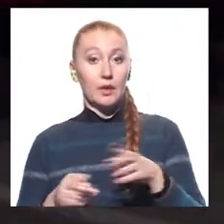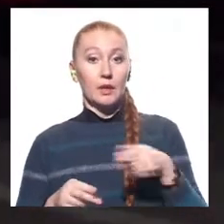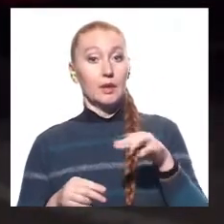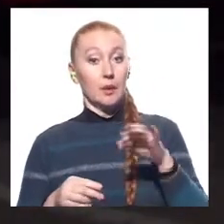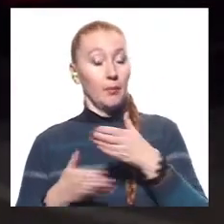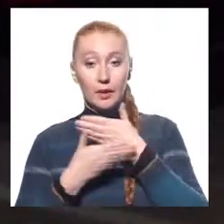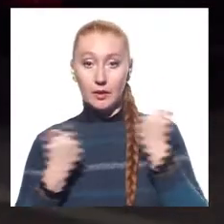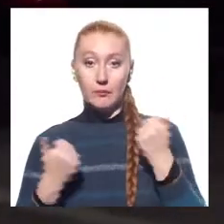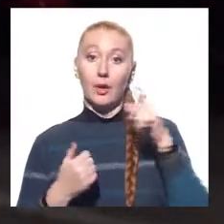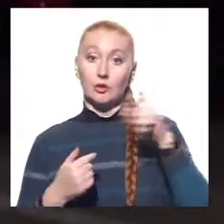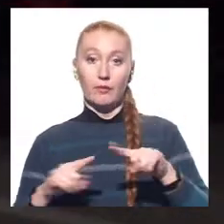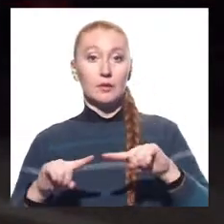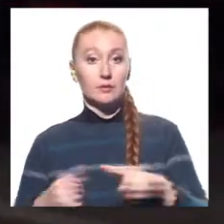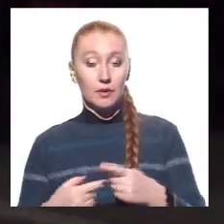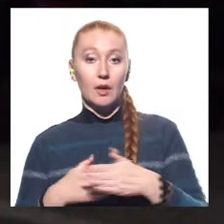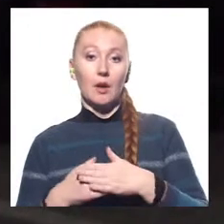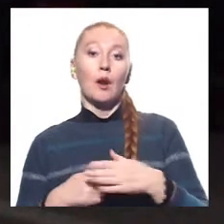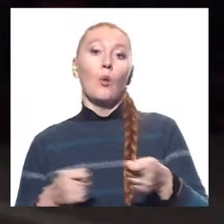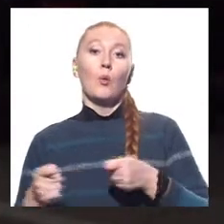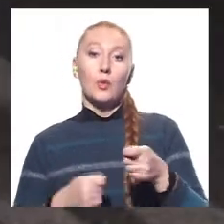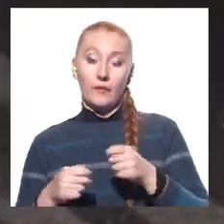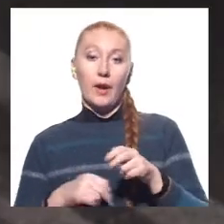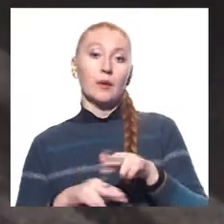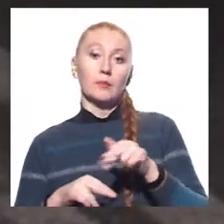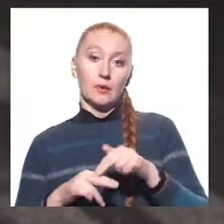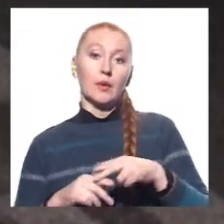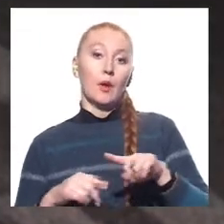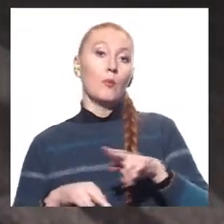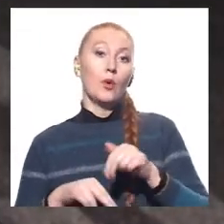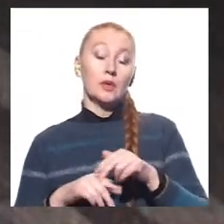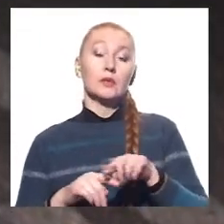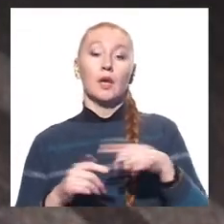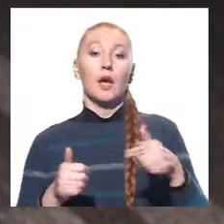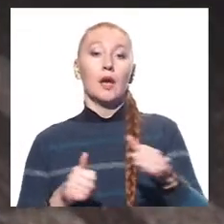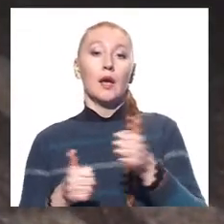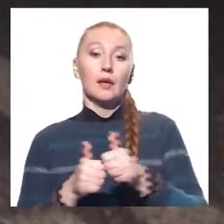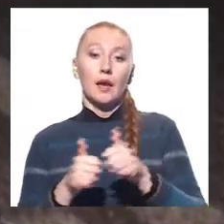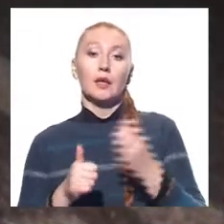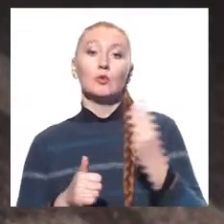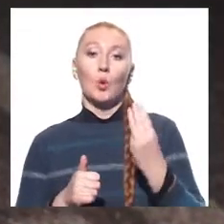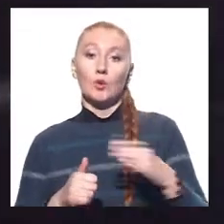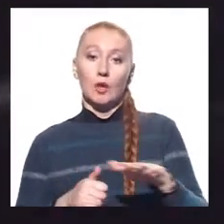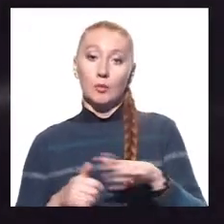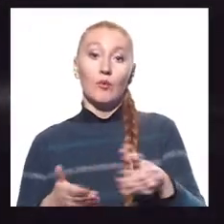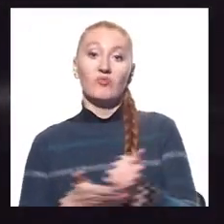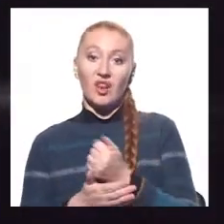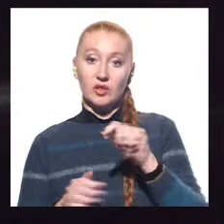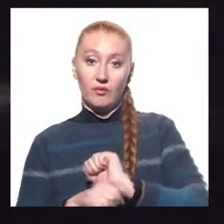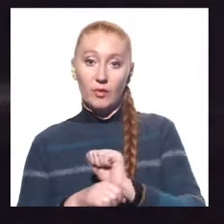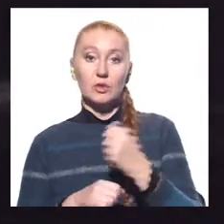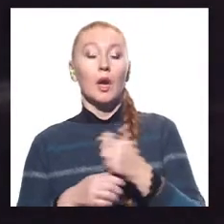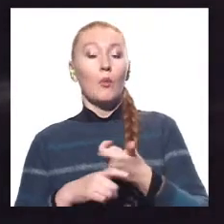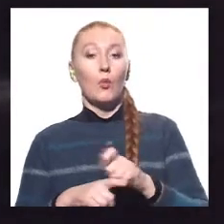ДТП немає. Чоловіка затримали біля управління патрульної поліції в області на Троїцькій площі. У його машині знайшли понад 2